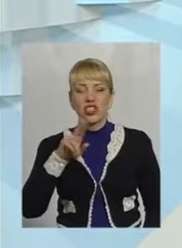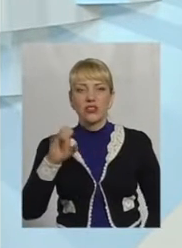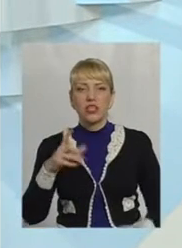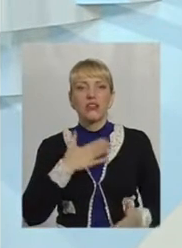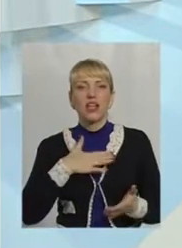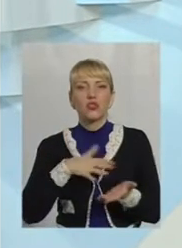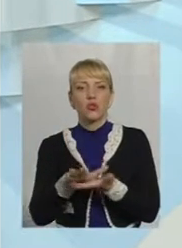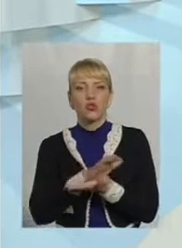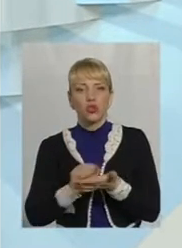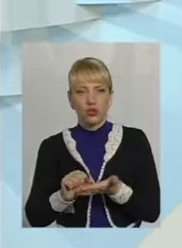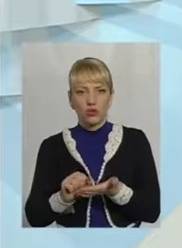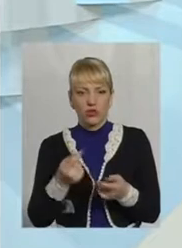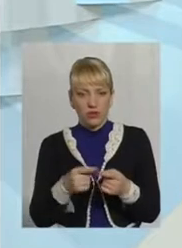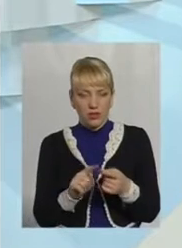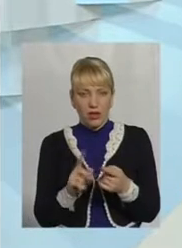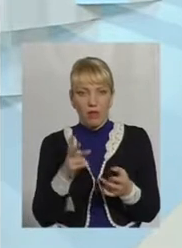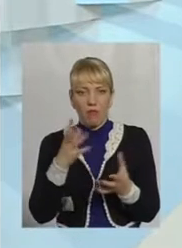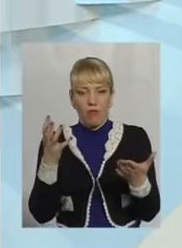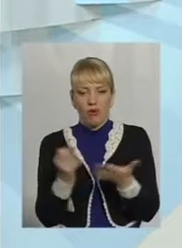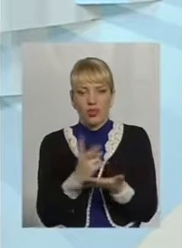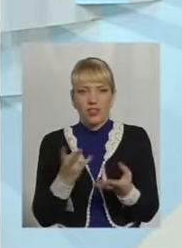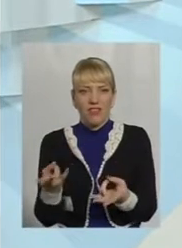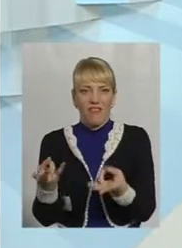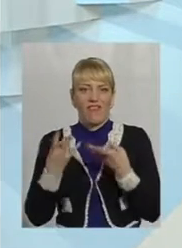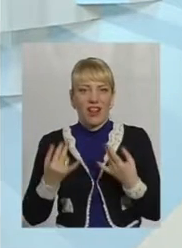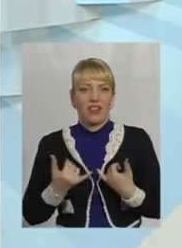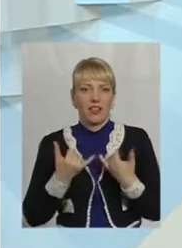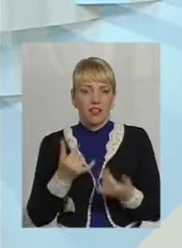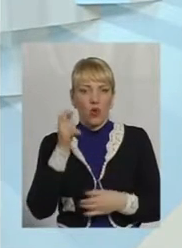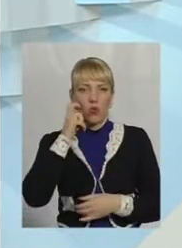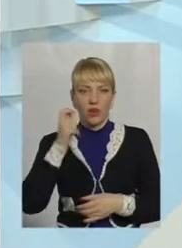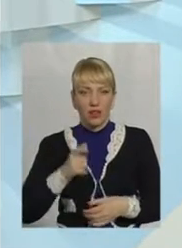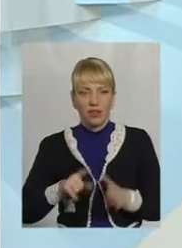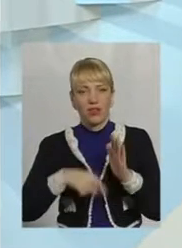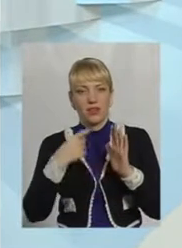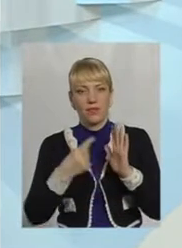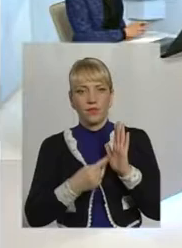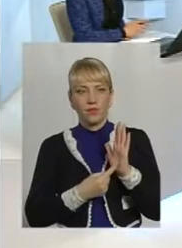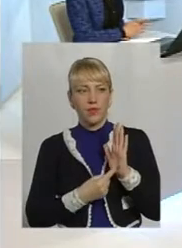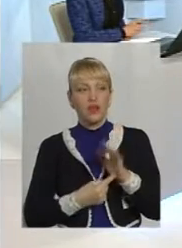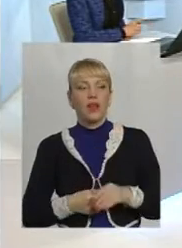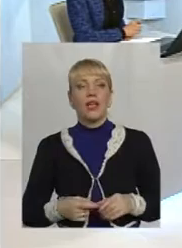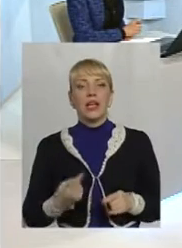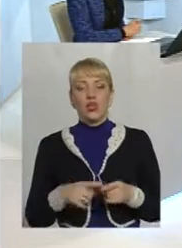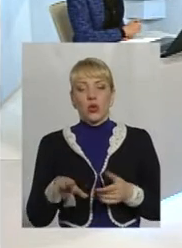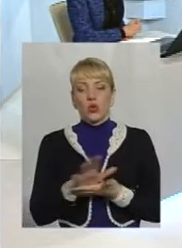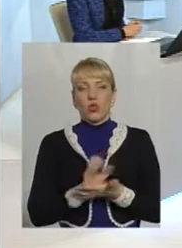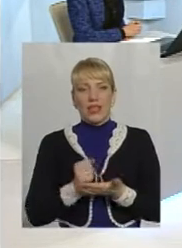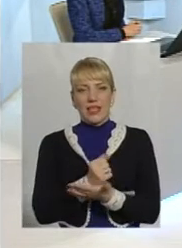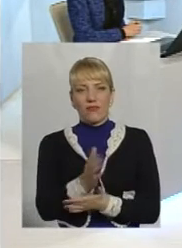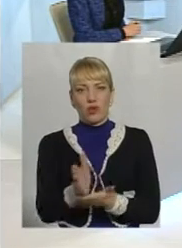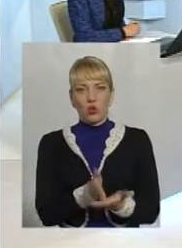Це, виходить, якийсь вред для України. Будь ласка, відповідьте на ці питання. Щодо знищення